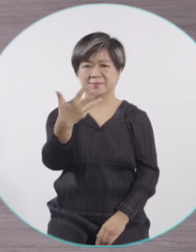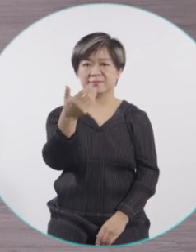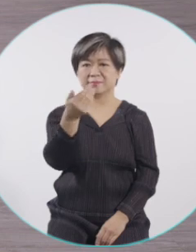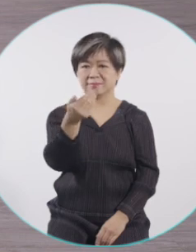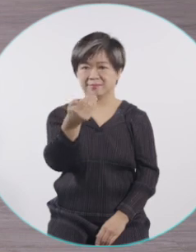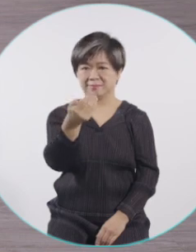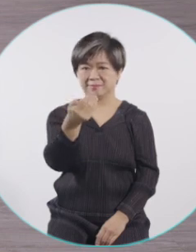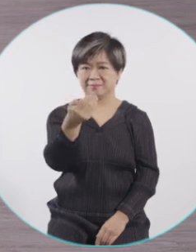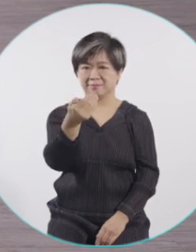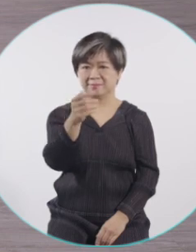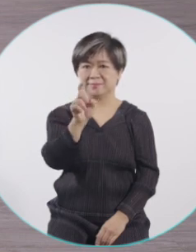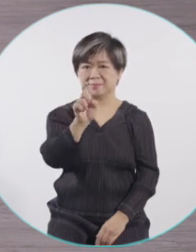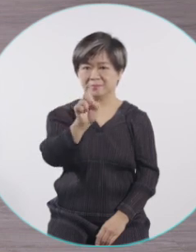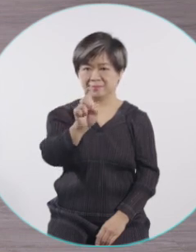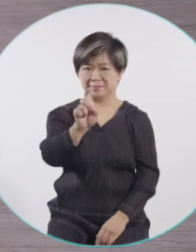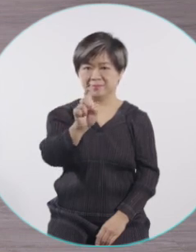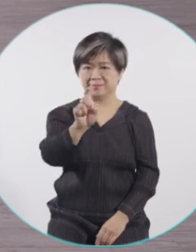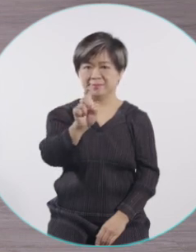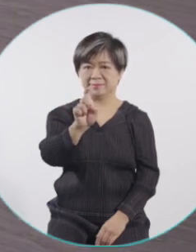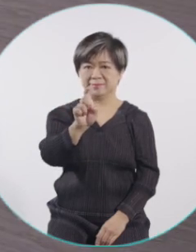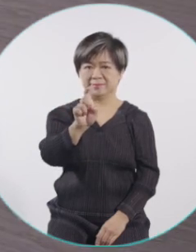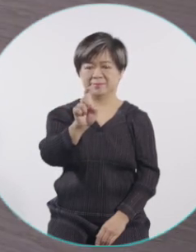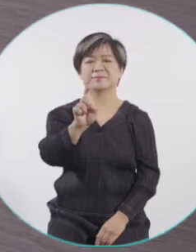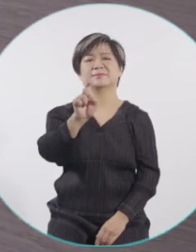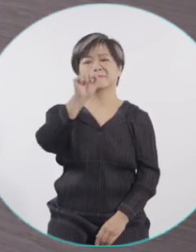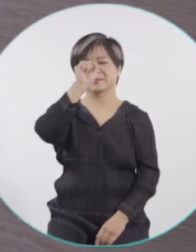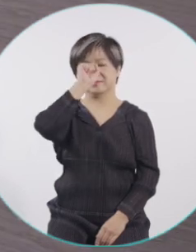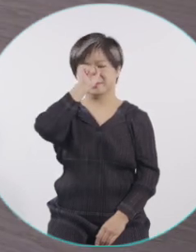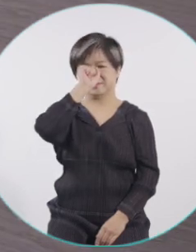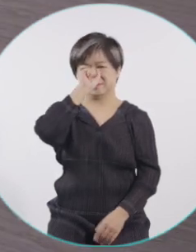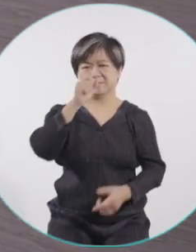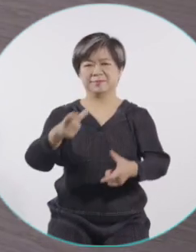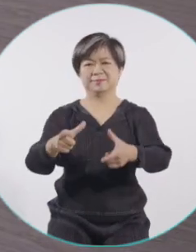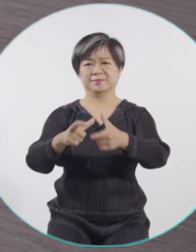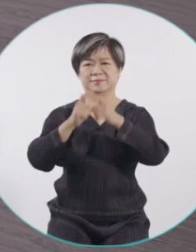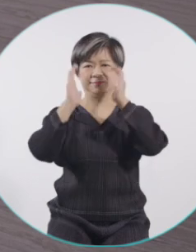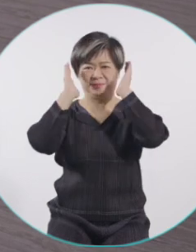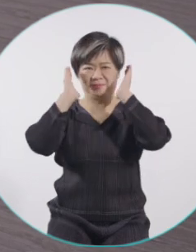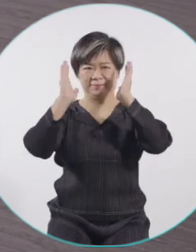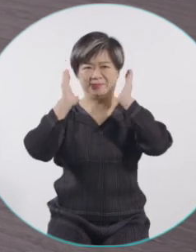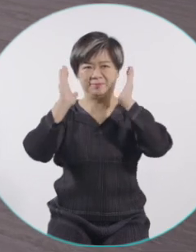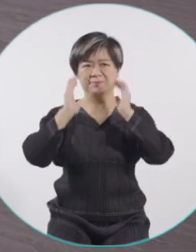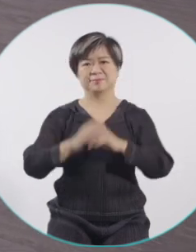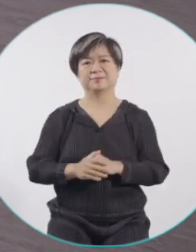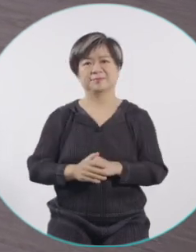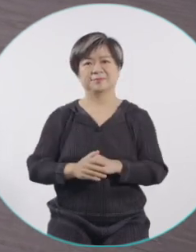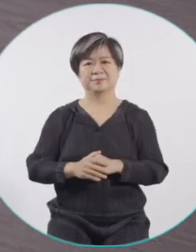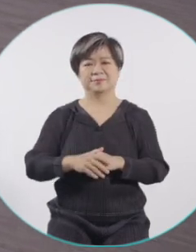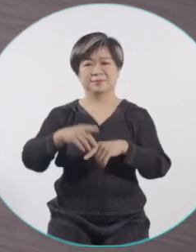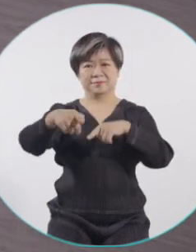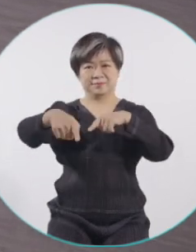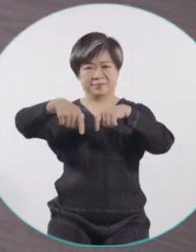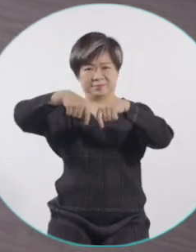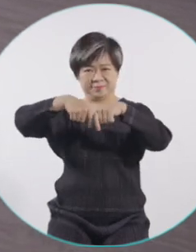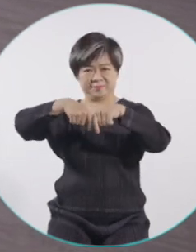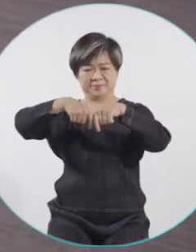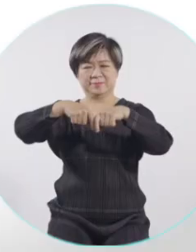八、九、十。好，那接下来我们慢慢把身体复归，把你的右脚跨回来。